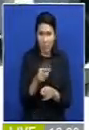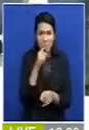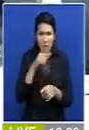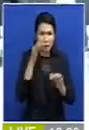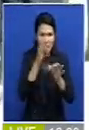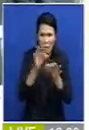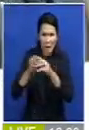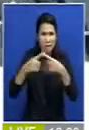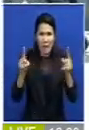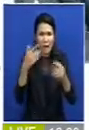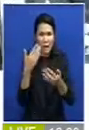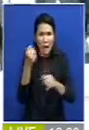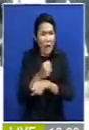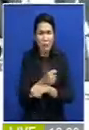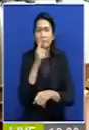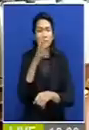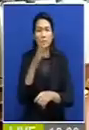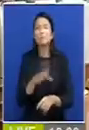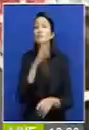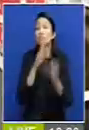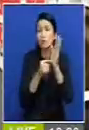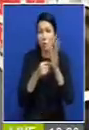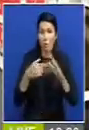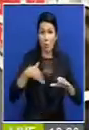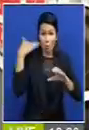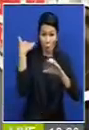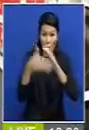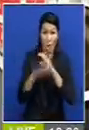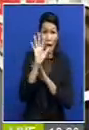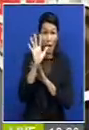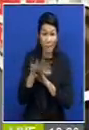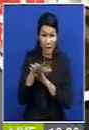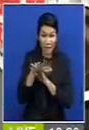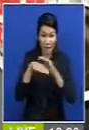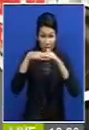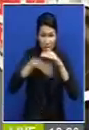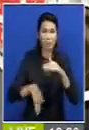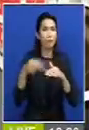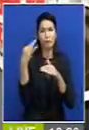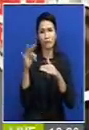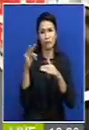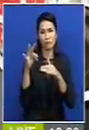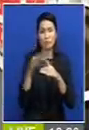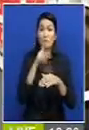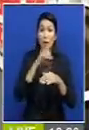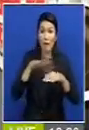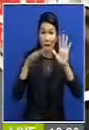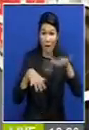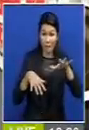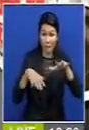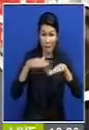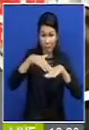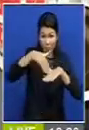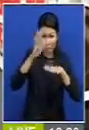ทำธุรกรรมกันไม่เกิน 5,000 บาทต่อ1รายการอันนี้เขาบอกว่าฟรีเลยถ้าเกิดว่าอยู่ที่ 5,000 บาทขึ้นไปแต่